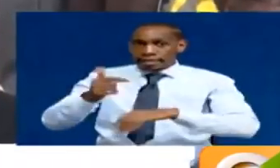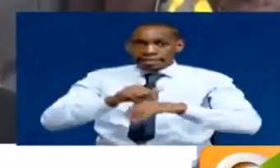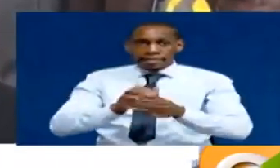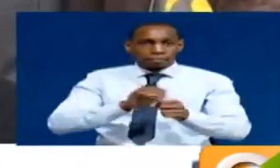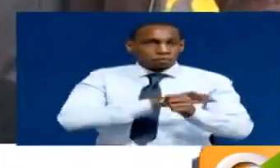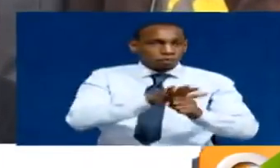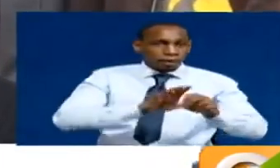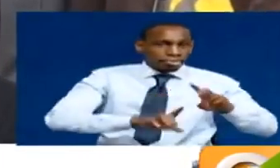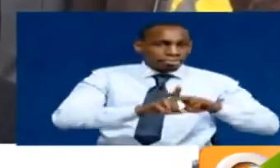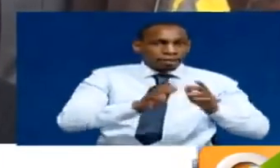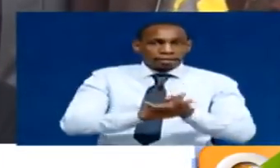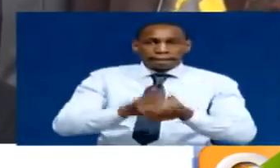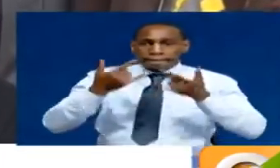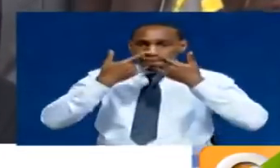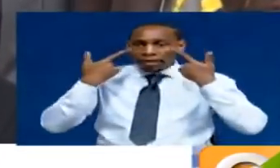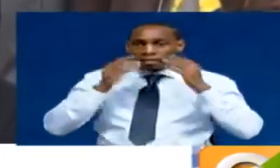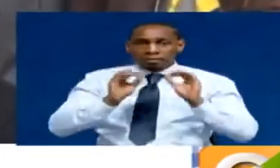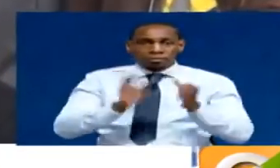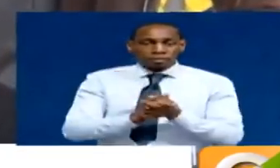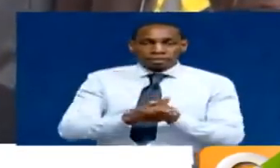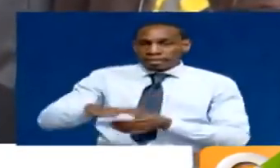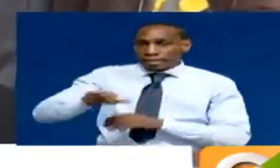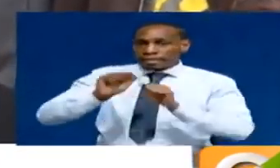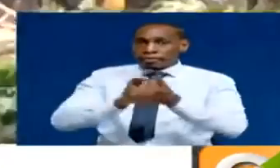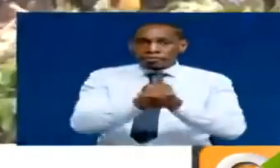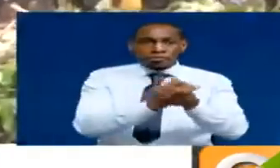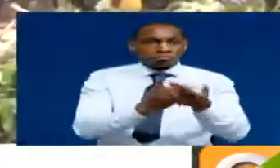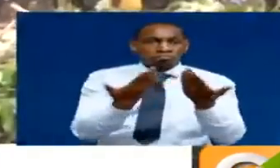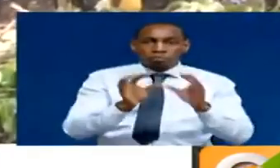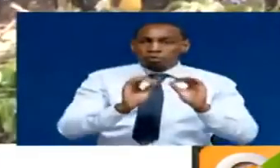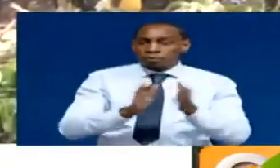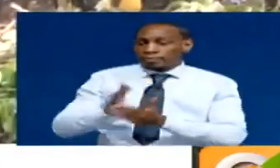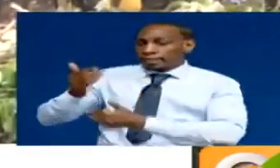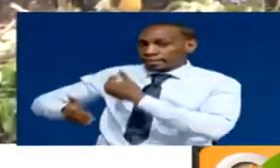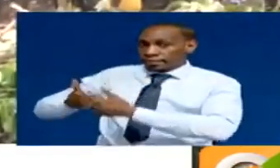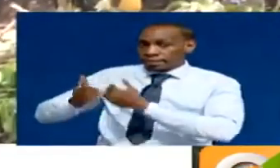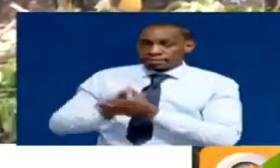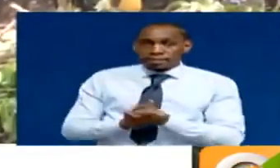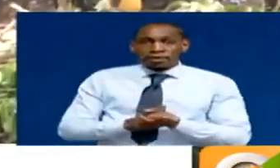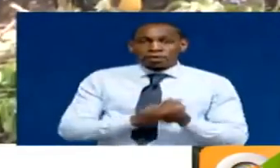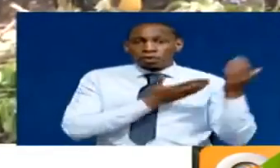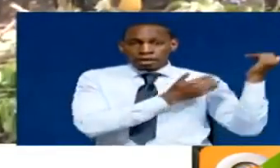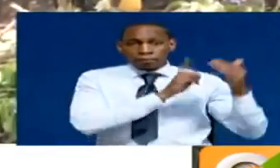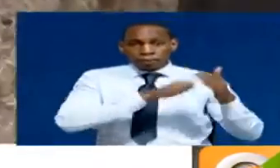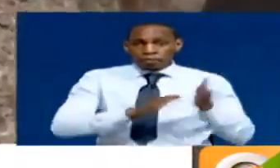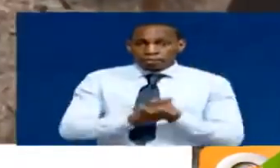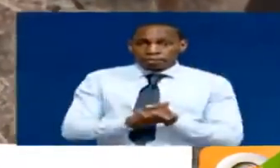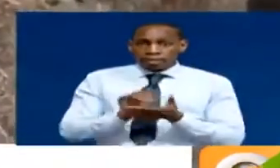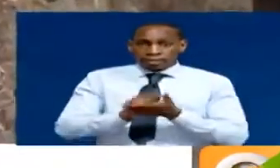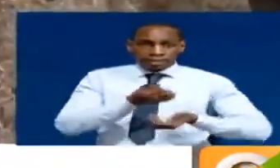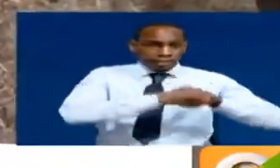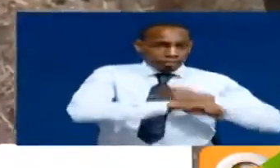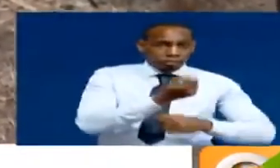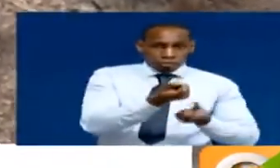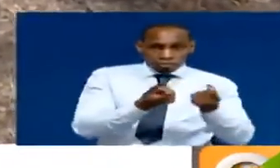wa corona. Hata hawana mask, hawana hata mali wanaweza nawa. Majirani hapa wakiwa na imani kuwa haba na